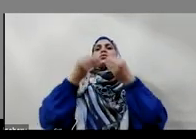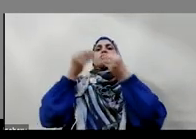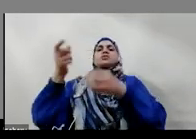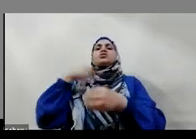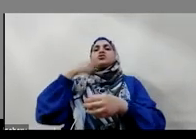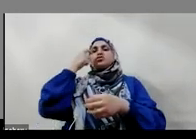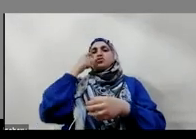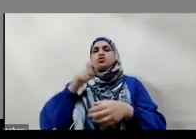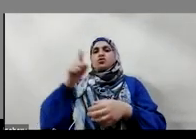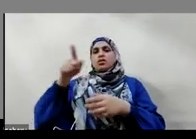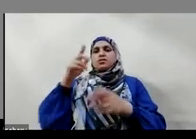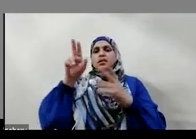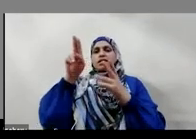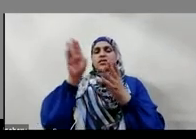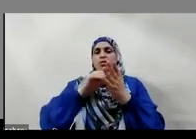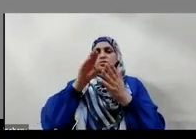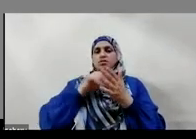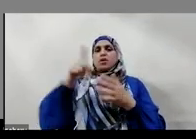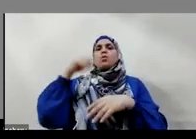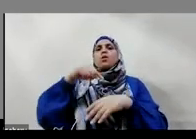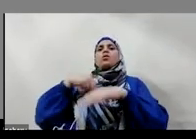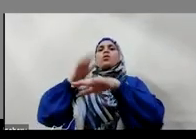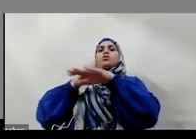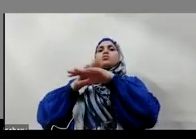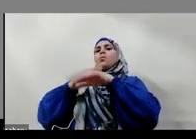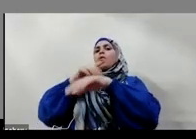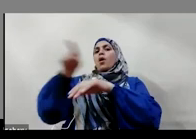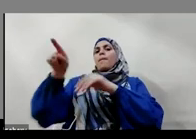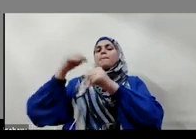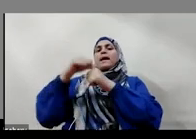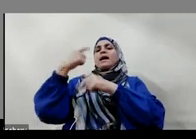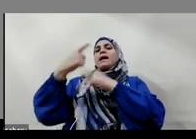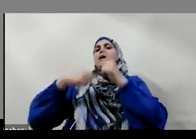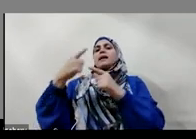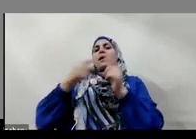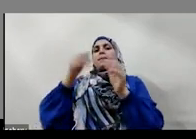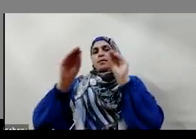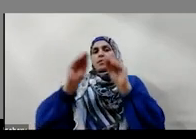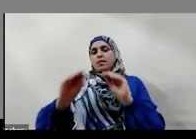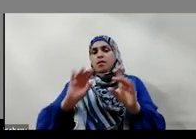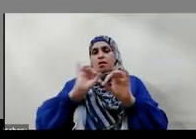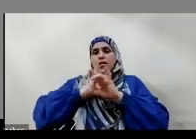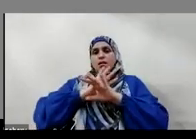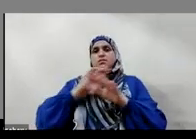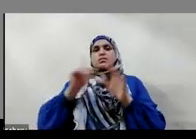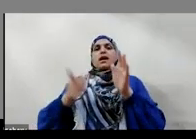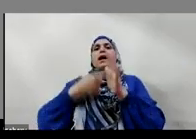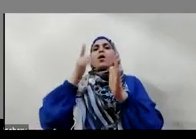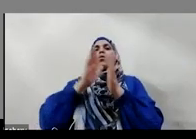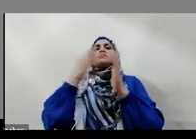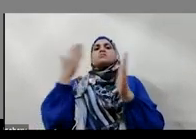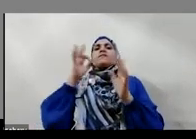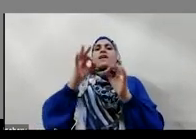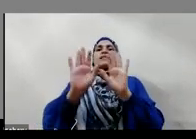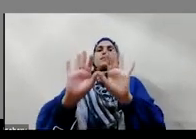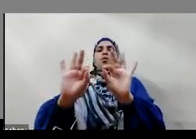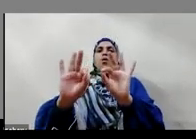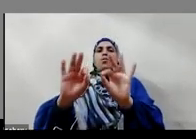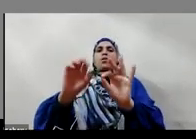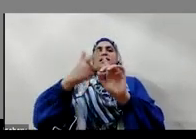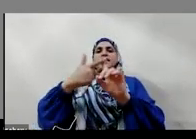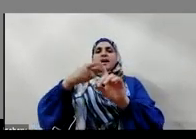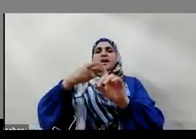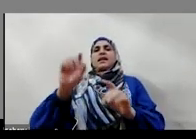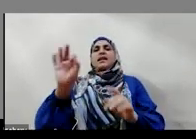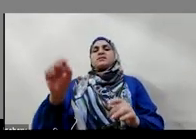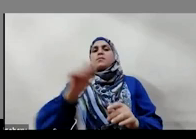حضراتكم، وتطلبوا منهم ان هم يستكملوا الفورم دي. اول صفحه لازم تبقى زي ما هي، تاني صفحه